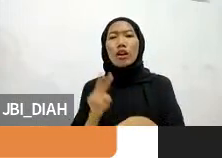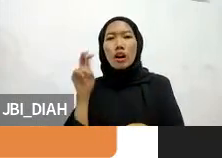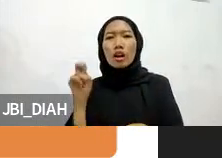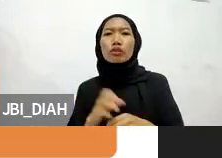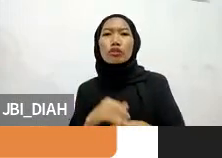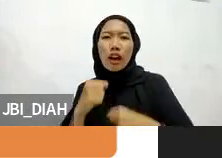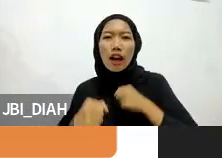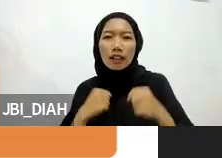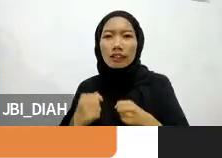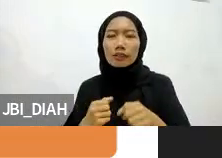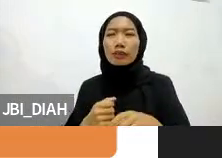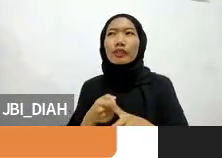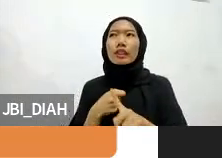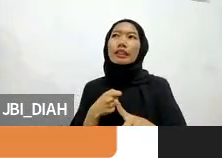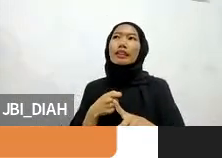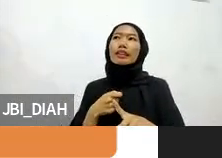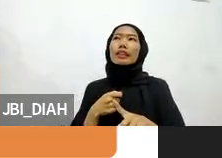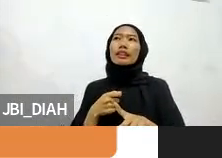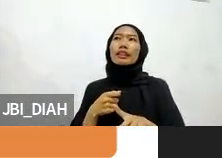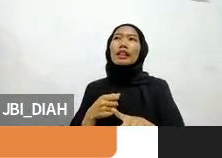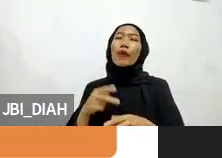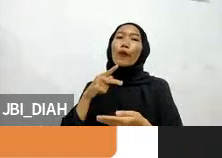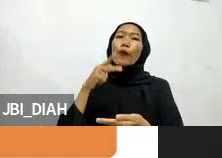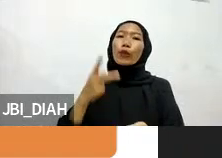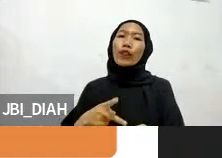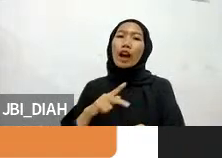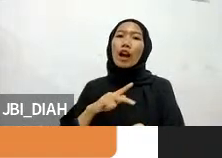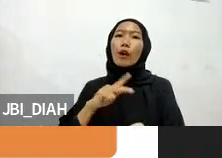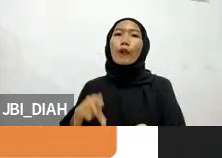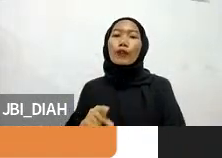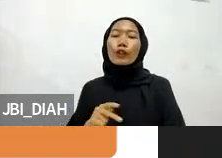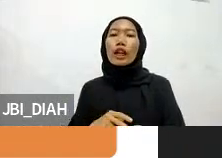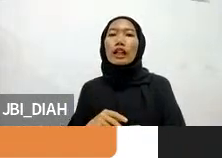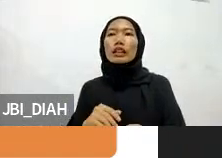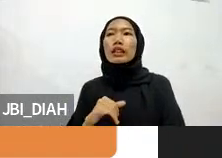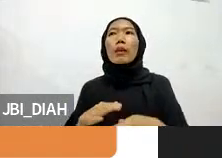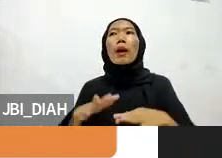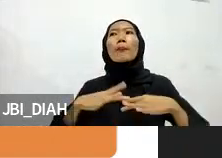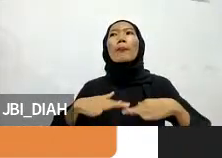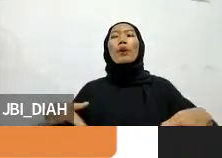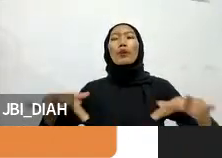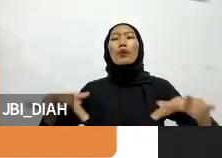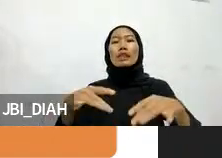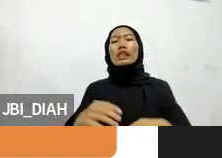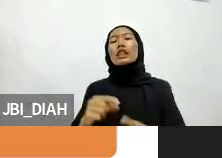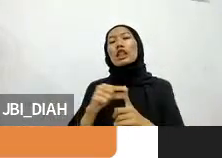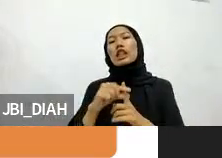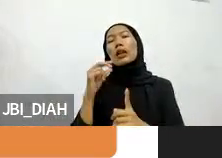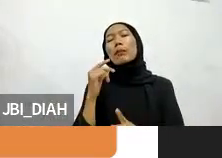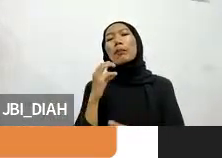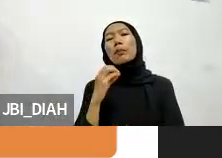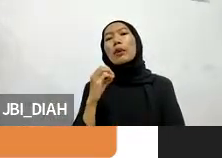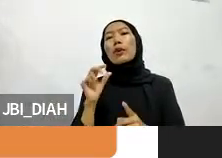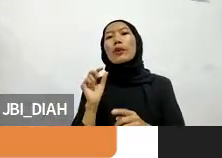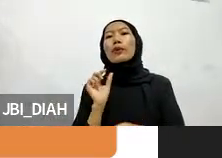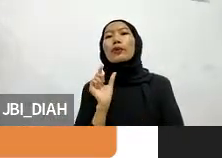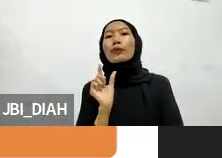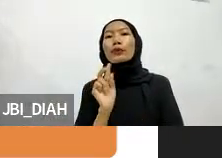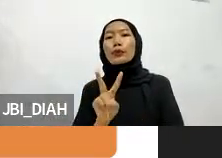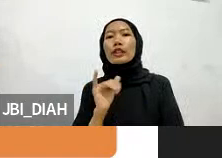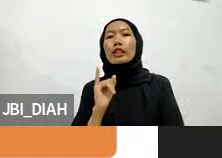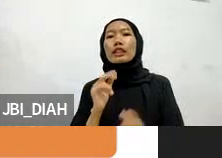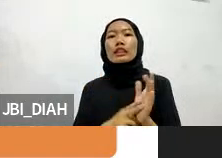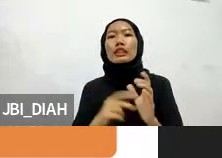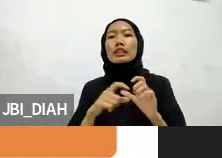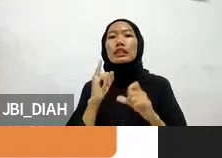di level kabupaten kota dan provinsi. Nah ini yang menjadi agak tabrakan karena JKN itu sifatnya